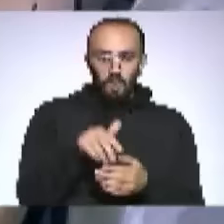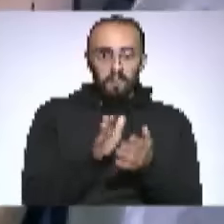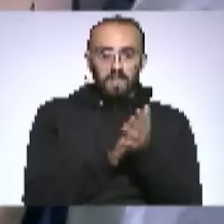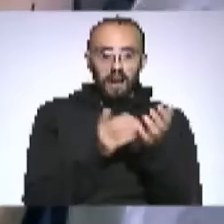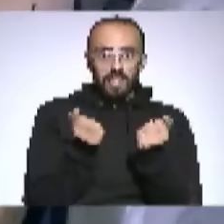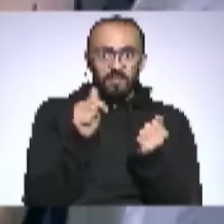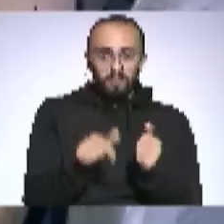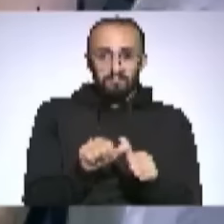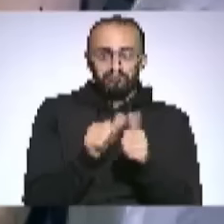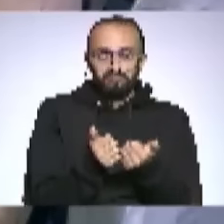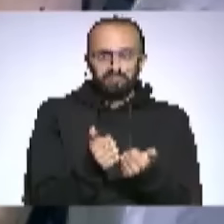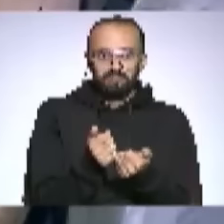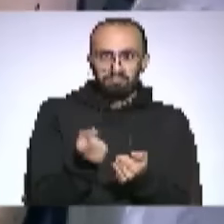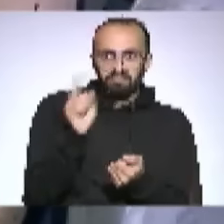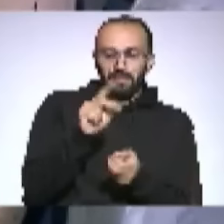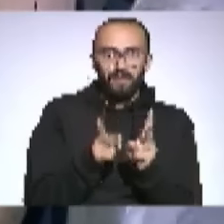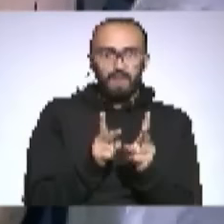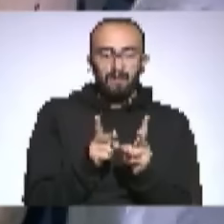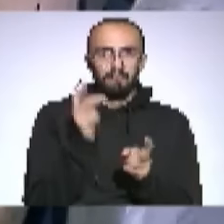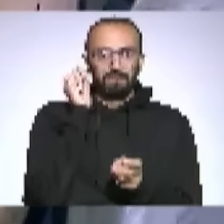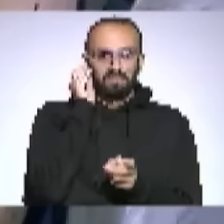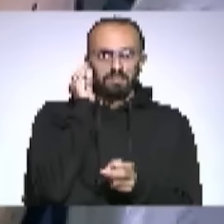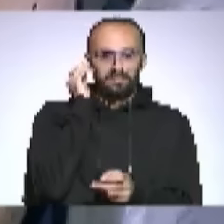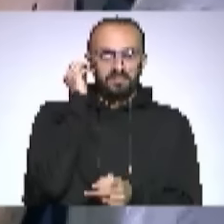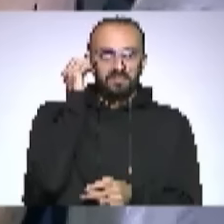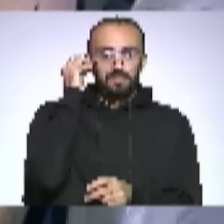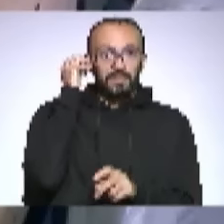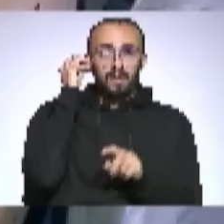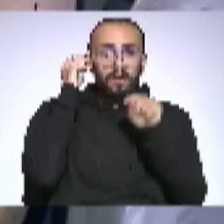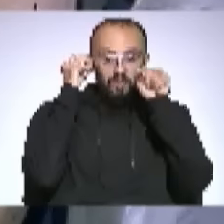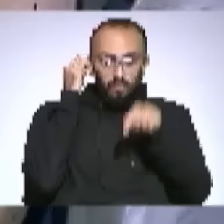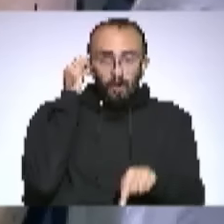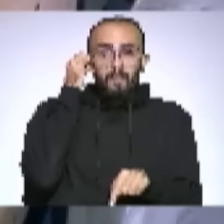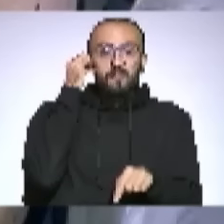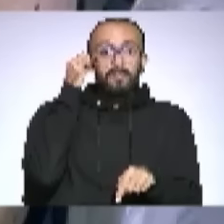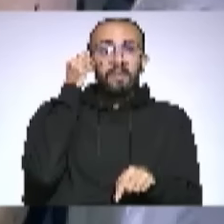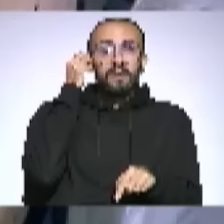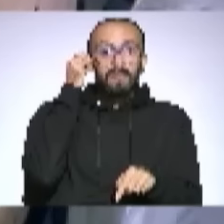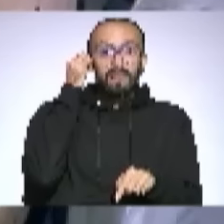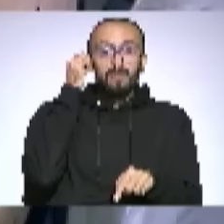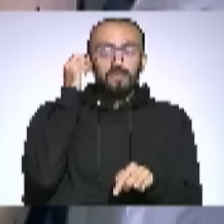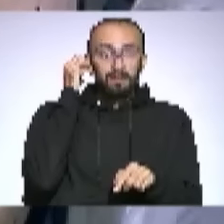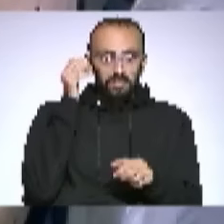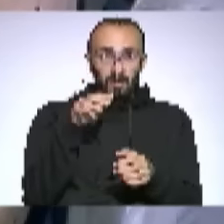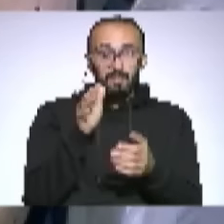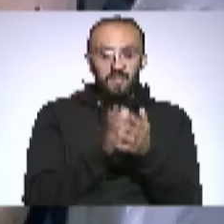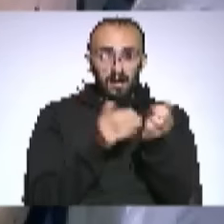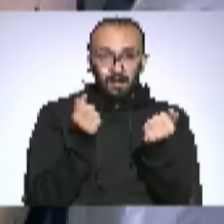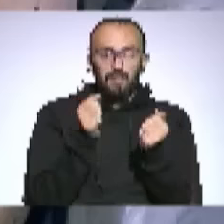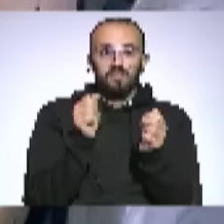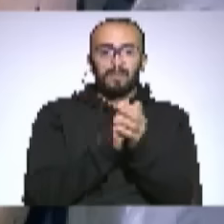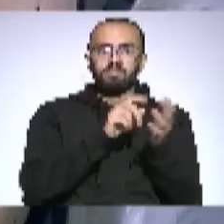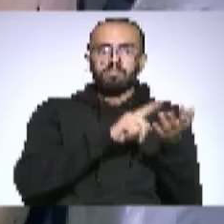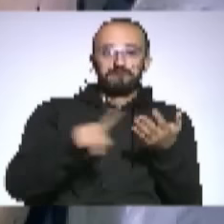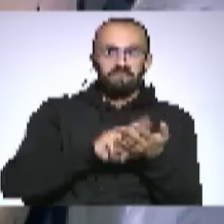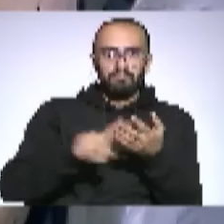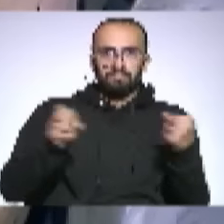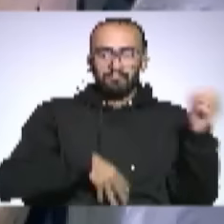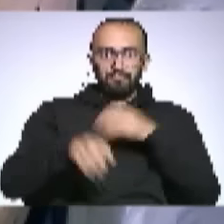هواني يوم الفرح طب ك لا ده يوم يوم الحنه احنا نزلنا نزلنا العفشه وفضينا الحكايه